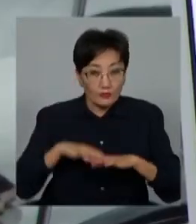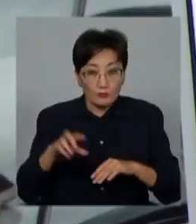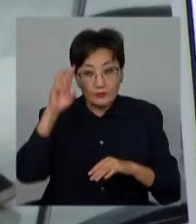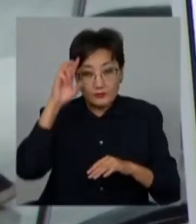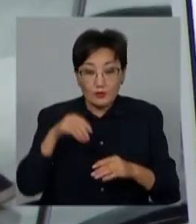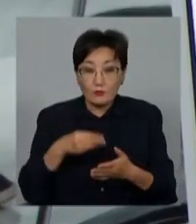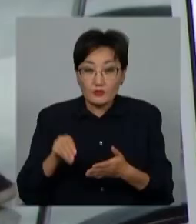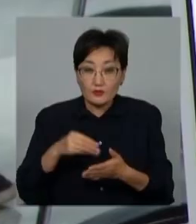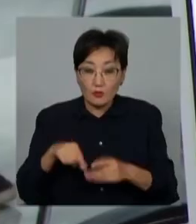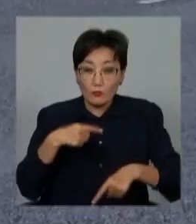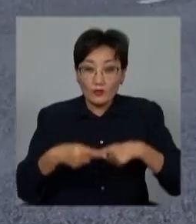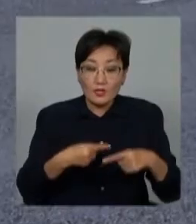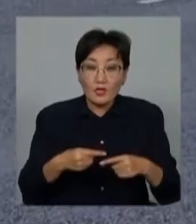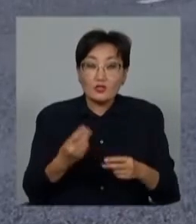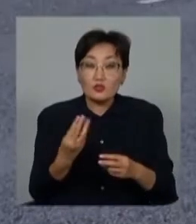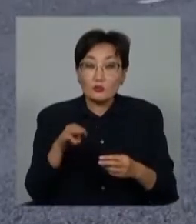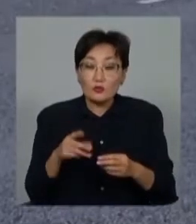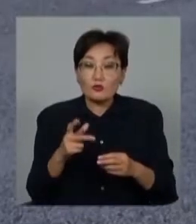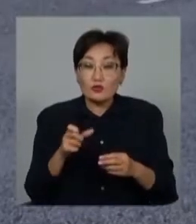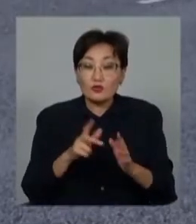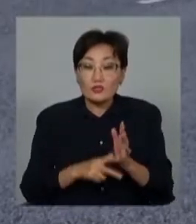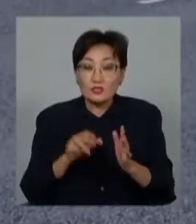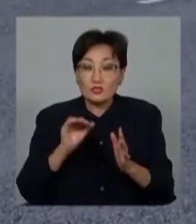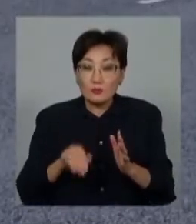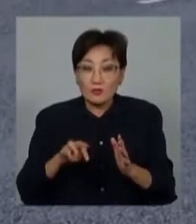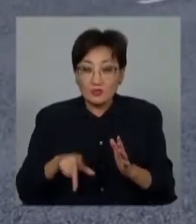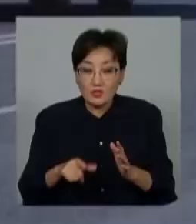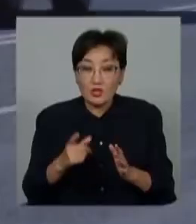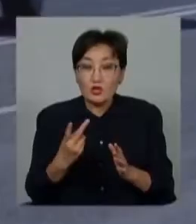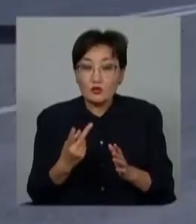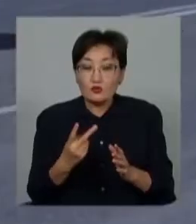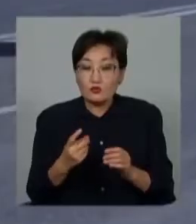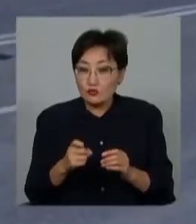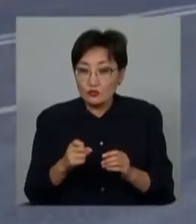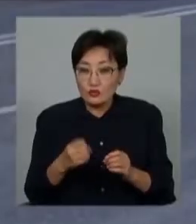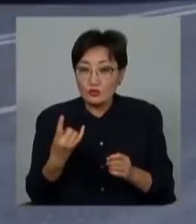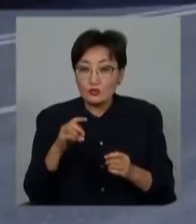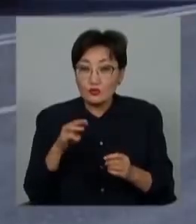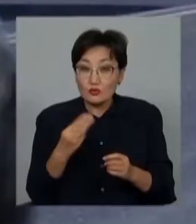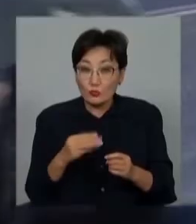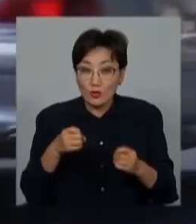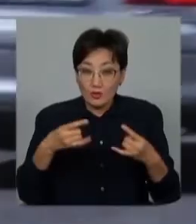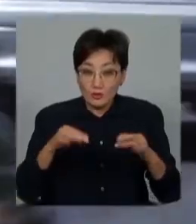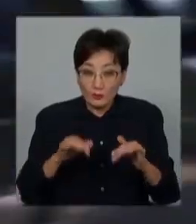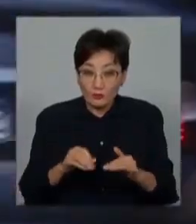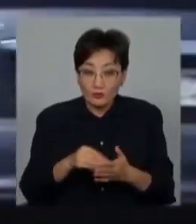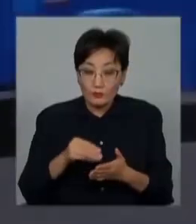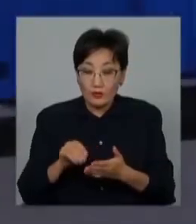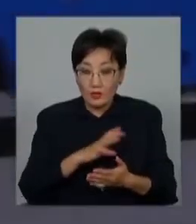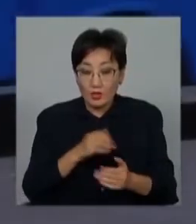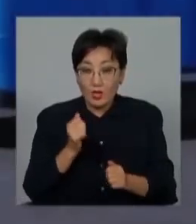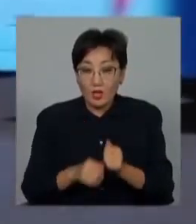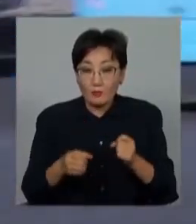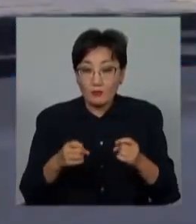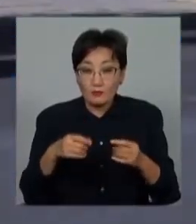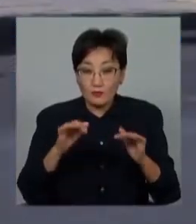мемлекеттік сатып алулар арқылы данасын 380 мың теңгеден 100 дана компьютер сатып алдырмақ болыпты. Дегенмен компьютердің